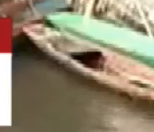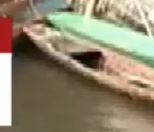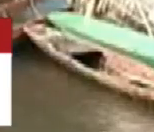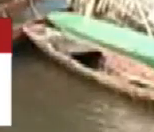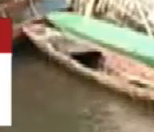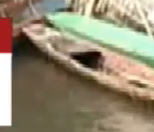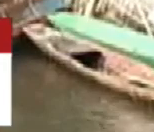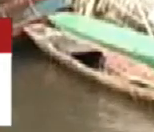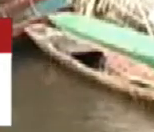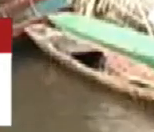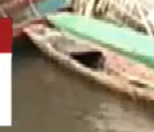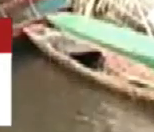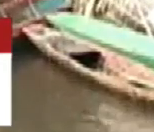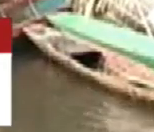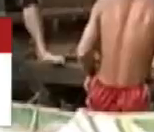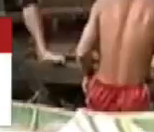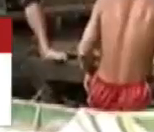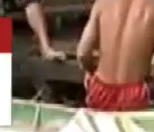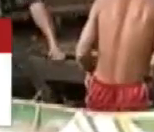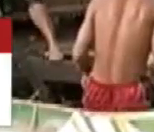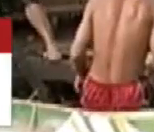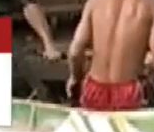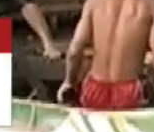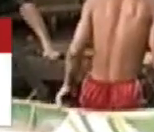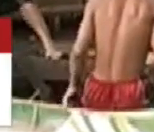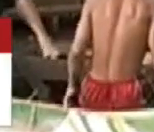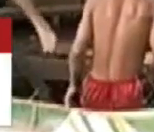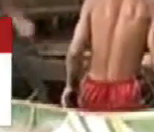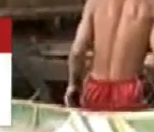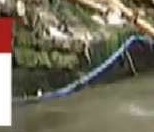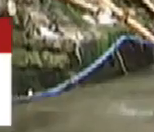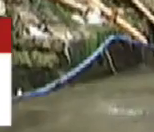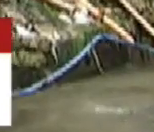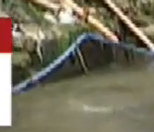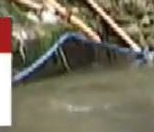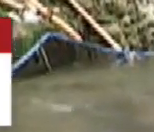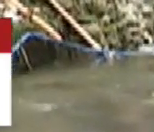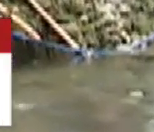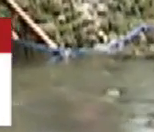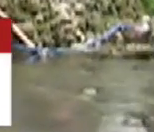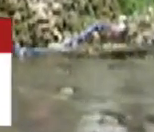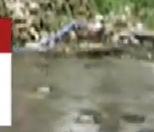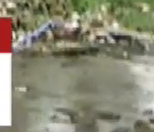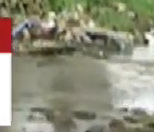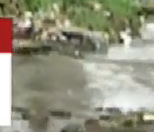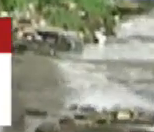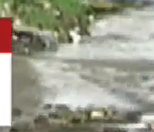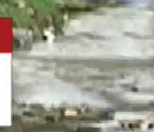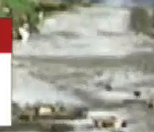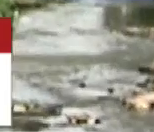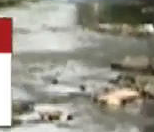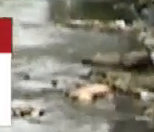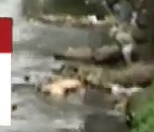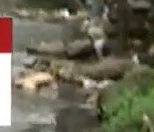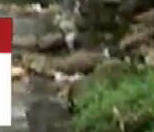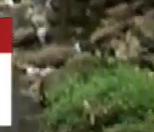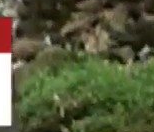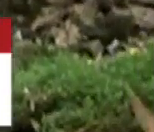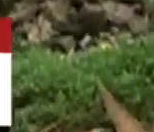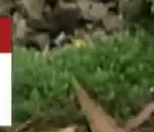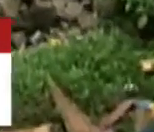na maitawid talaga yung karamihan sa mga Pilipino. Dahil minsan, hindi ka maitatawid ng mga magulang,